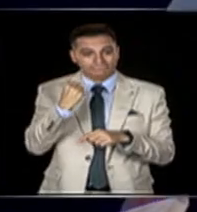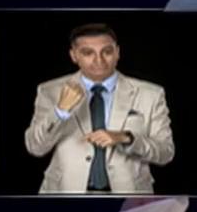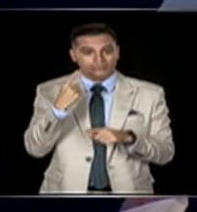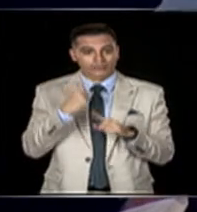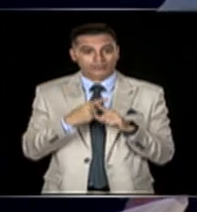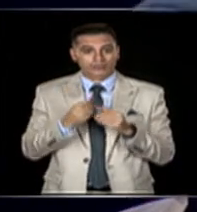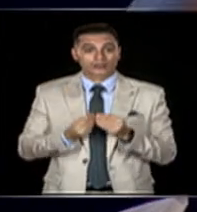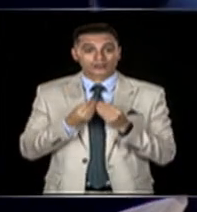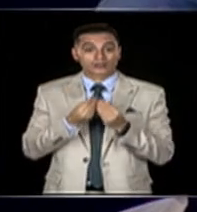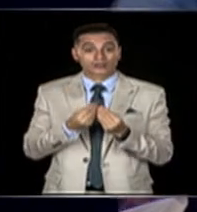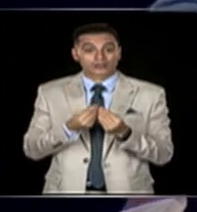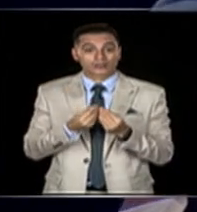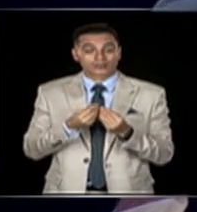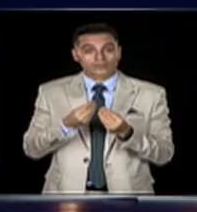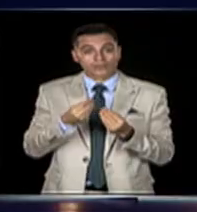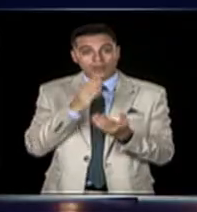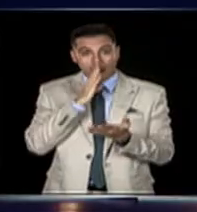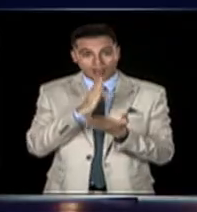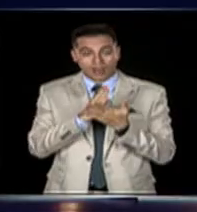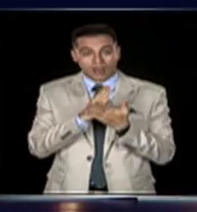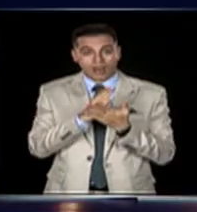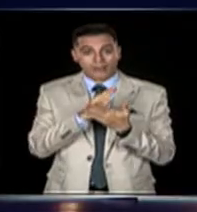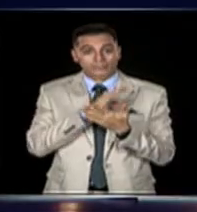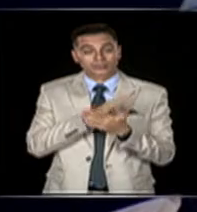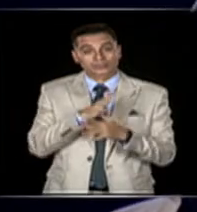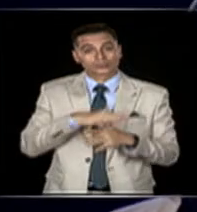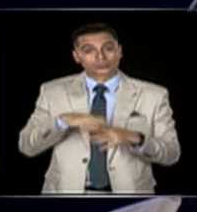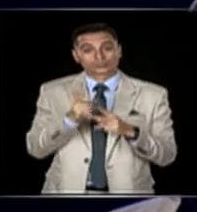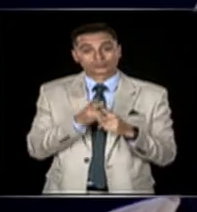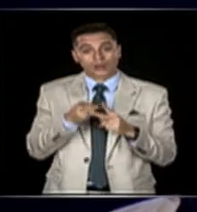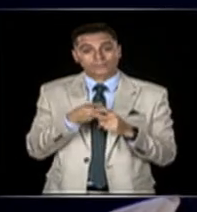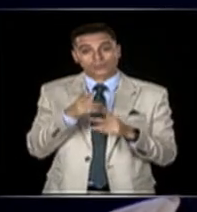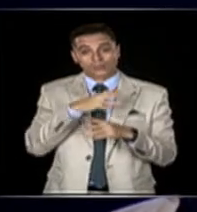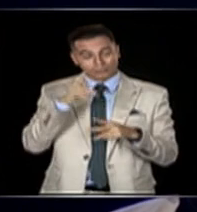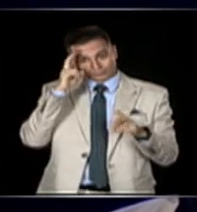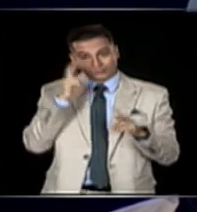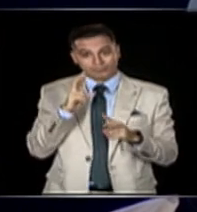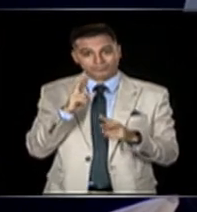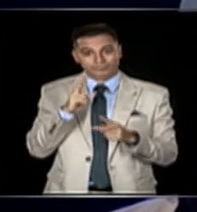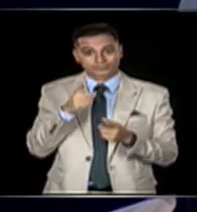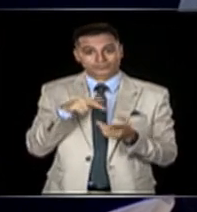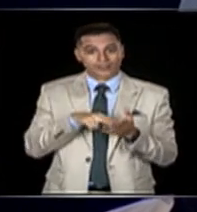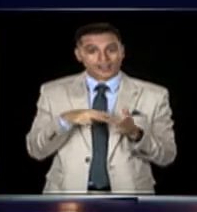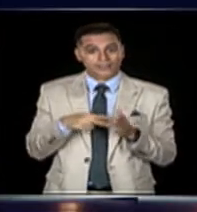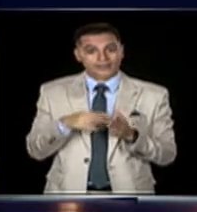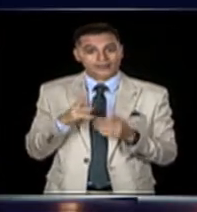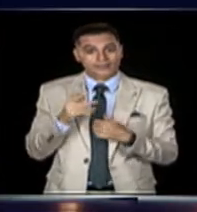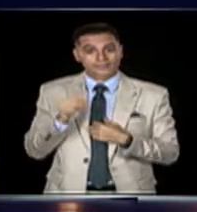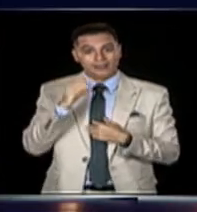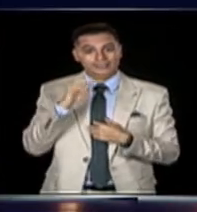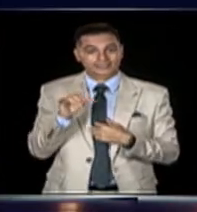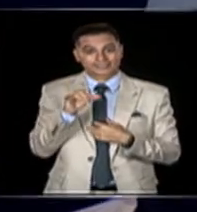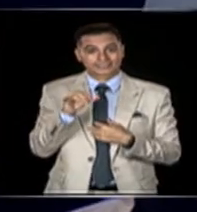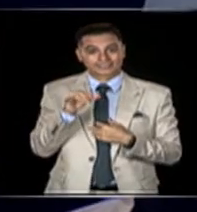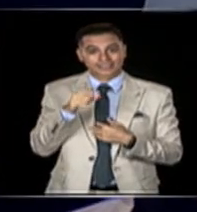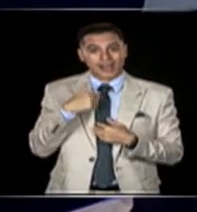مصدر إلهام لكتير مننا يعني. طيب ومراتك ماري، ازيك يا ماري؟ ازاي حضرتك أستاذ عصام؟ بتحب البرنامج؟